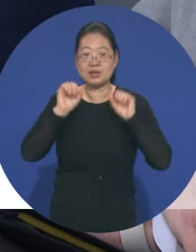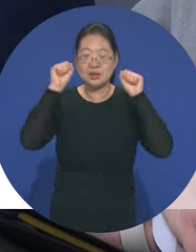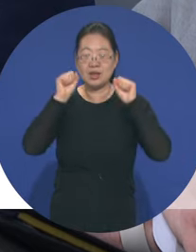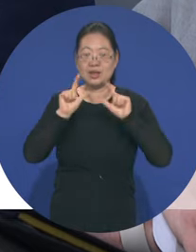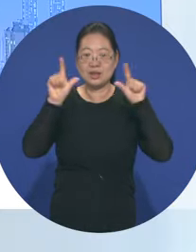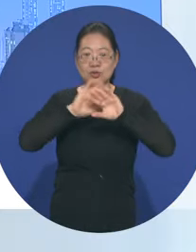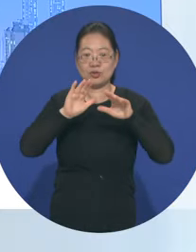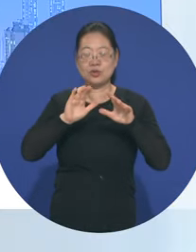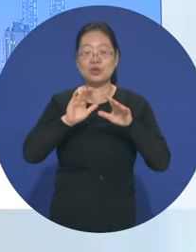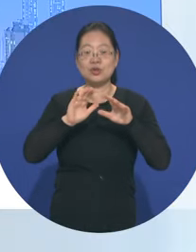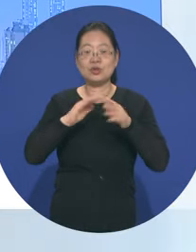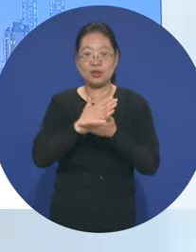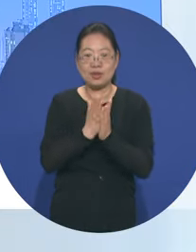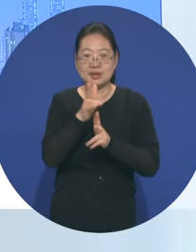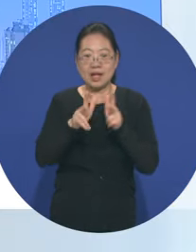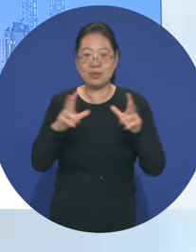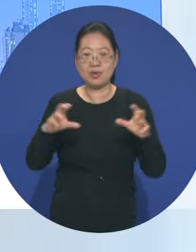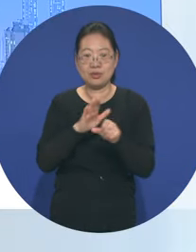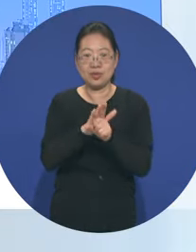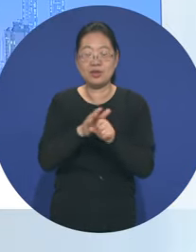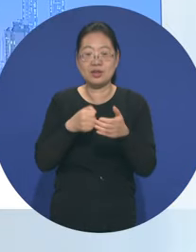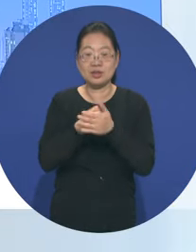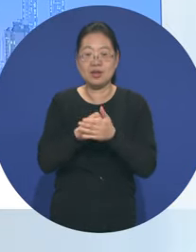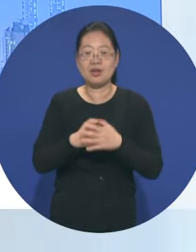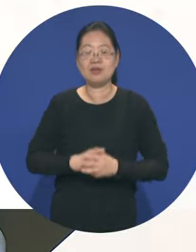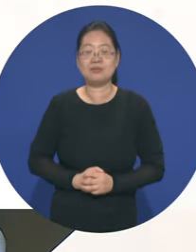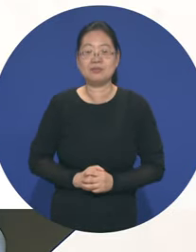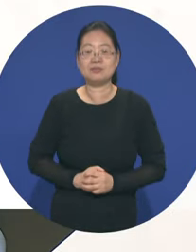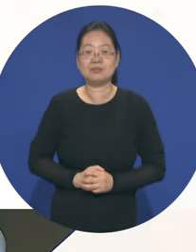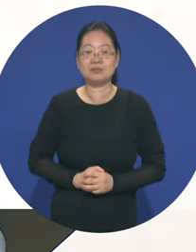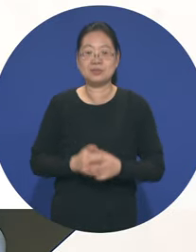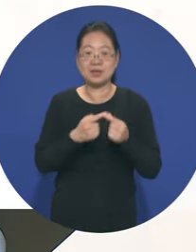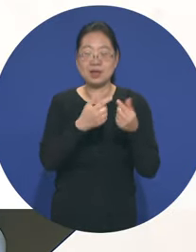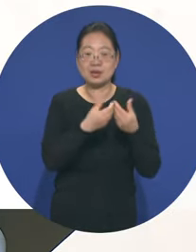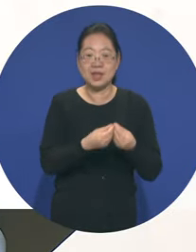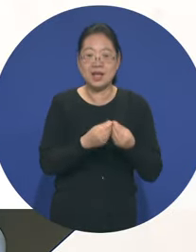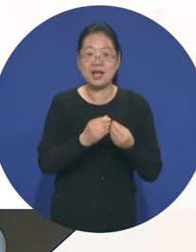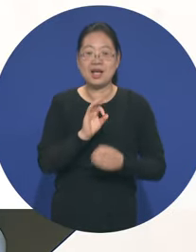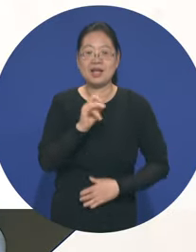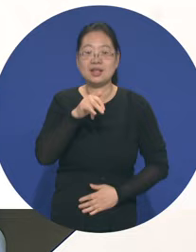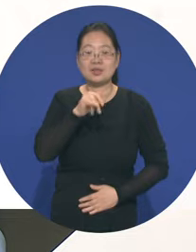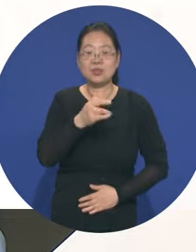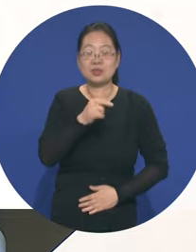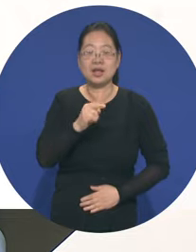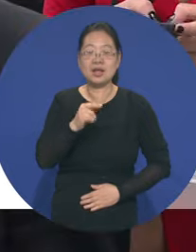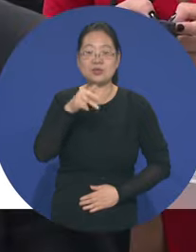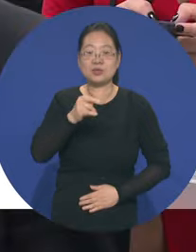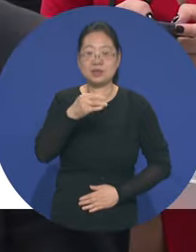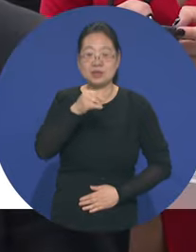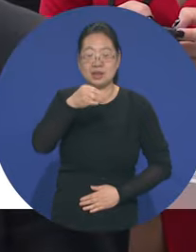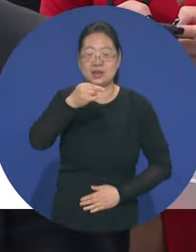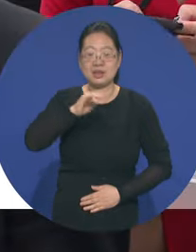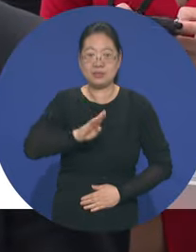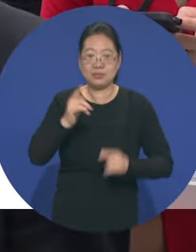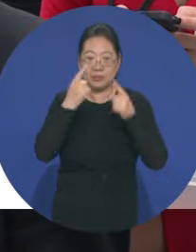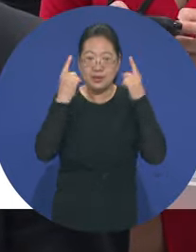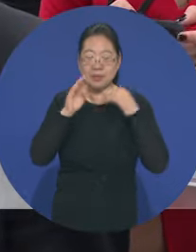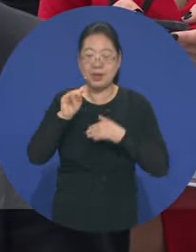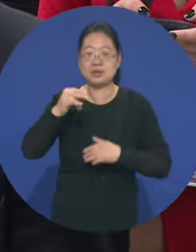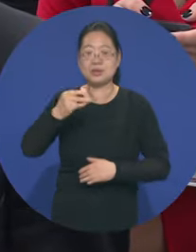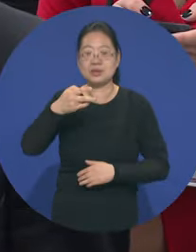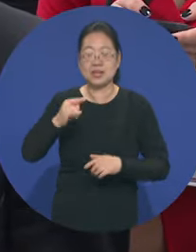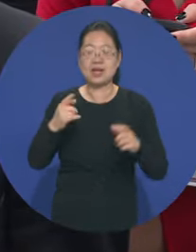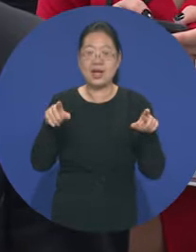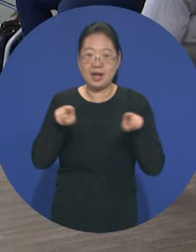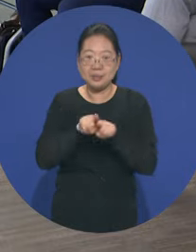문화체육 기후위기 등에 협력하기로 했습니다 교류 협력의 첫 사례로 애리조나 주립대의 반도체 분야 국제기술